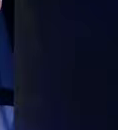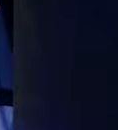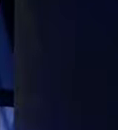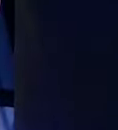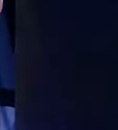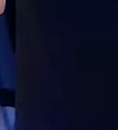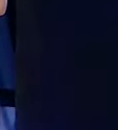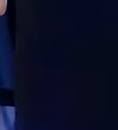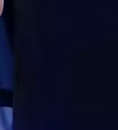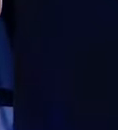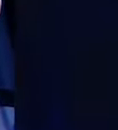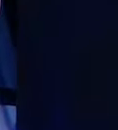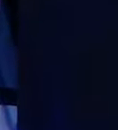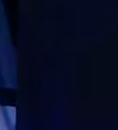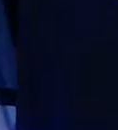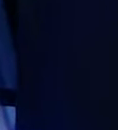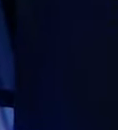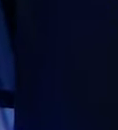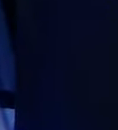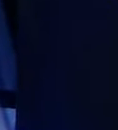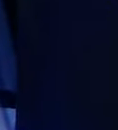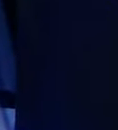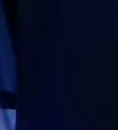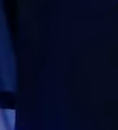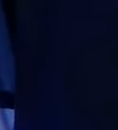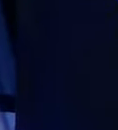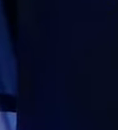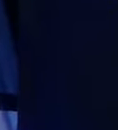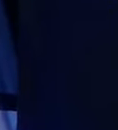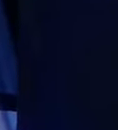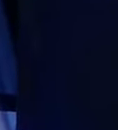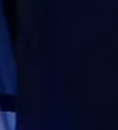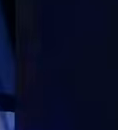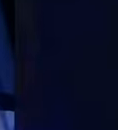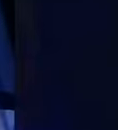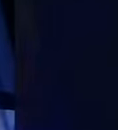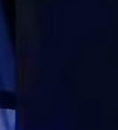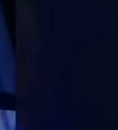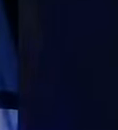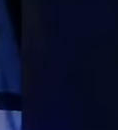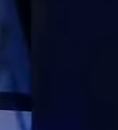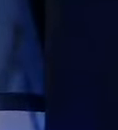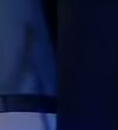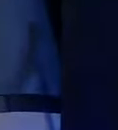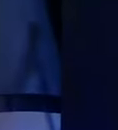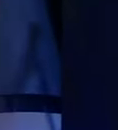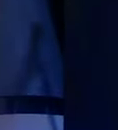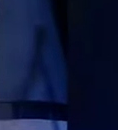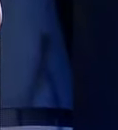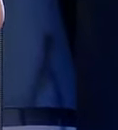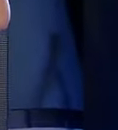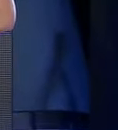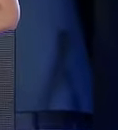Witamy Cię, Wiolu. Powiedz dwa słowa na temat rozpoczęcia współpracy przy Gali. Łatwo było? Oczywiście, to była